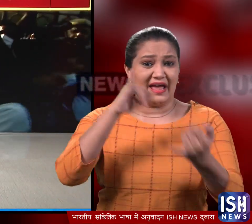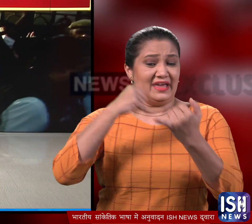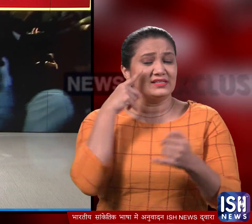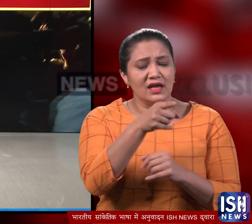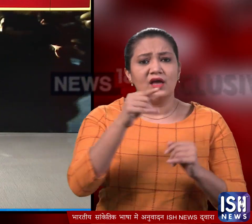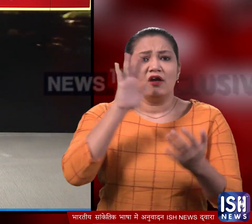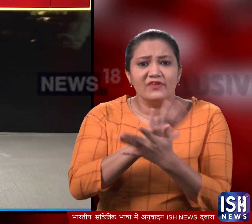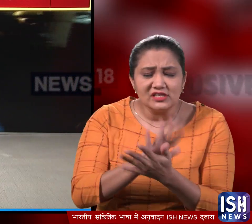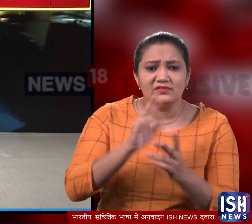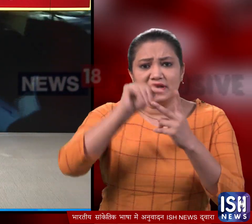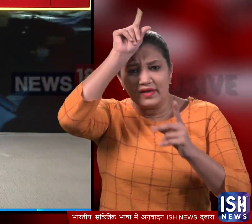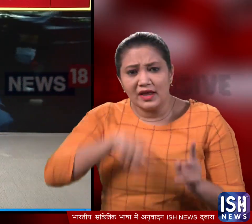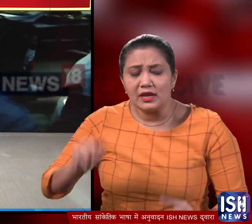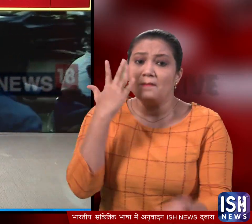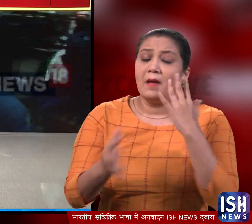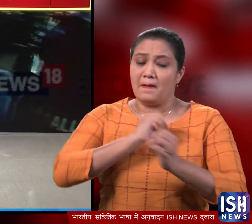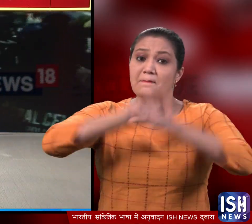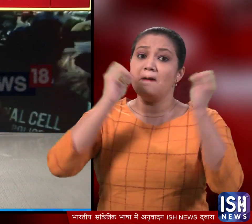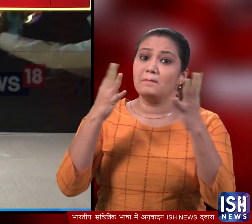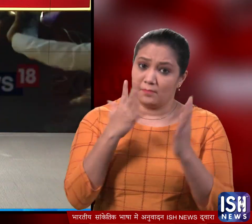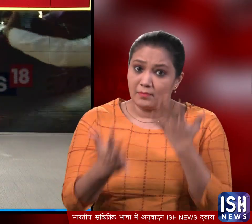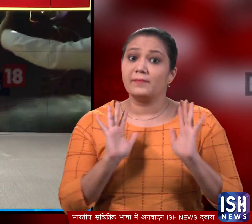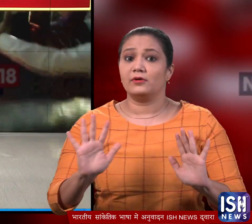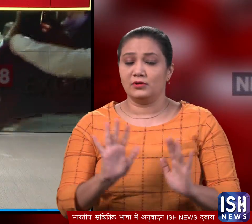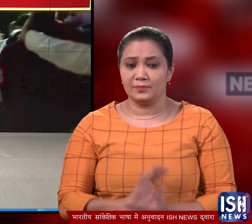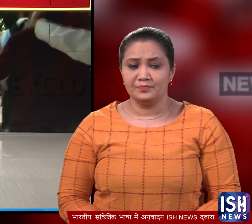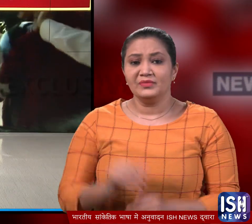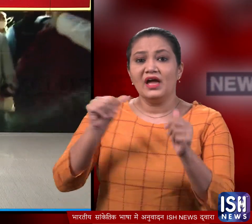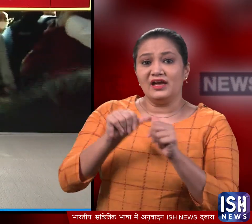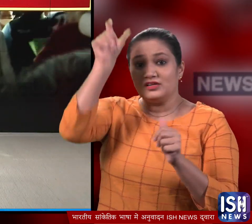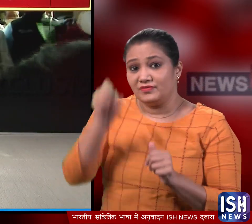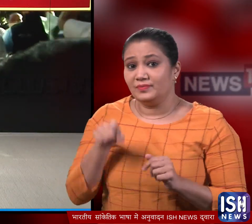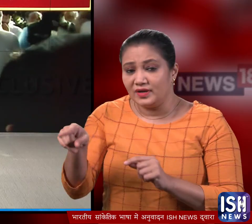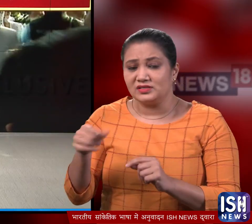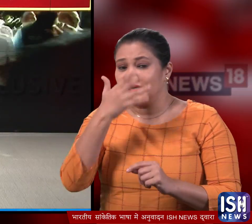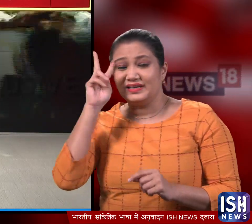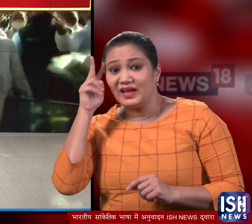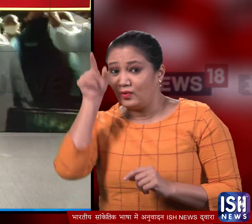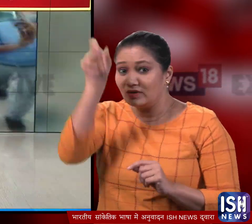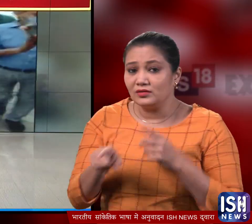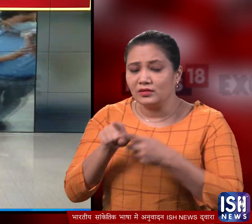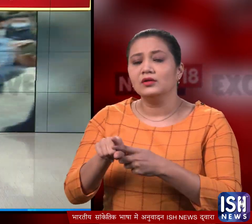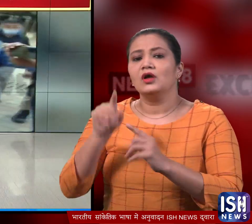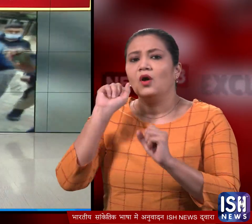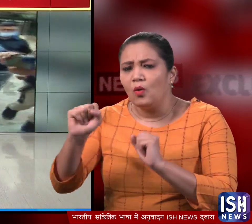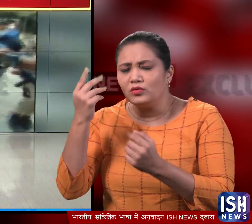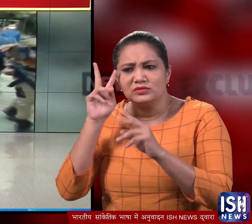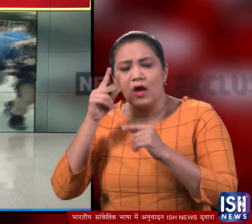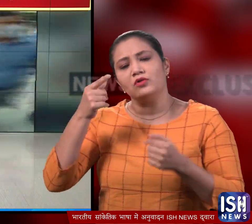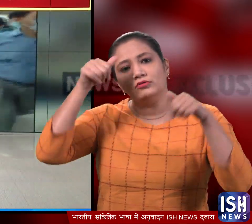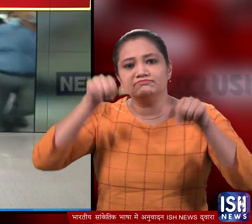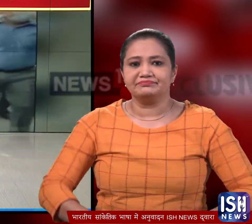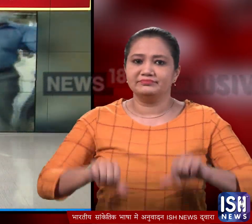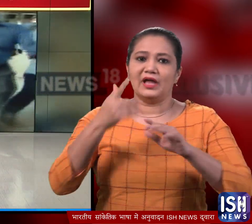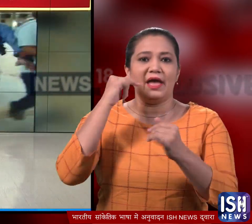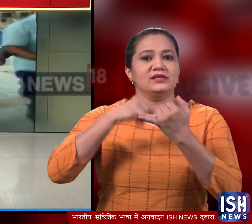ISI त्योहारों पर भारत में धमाके करवा सकती है। माना जा रहा है कि अशरफ नाम के संदिग्ध के पकड़े जाने से उसके मंसूबों पर पानी फिर